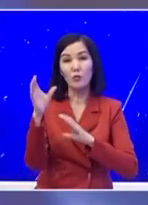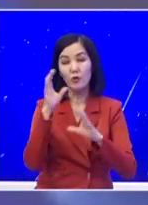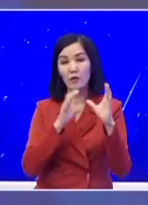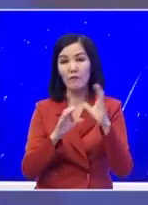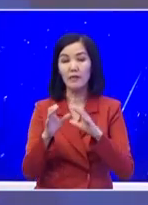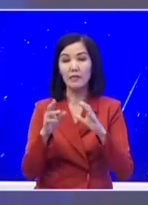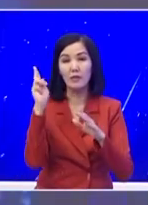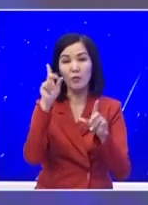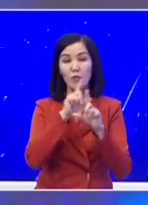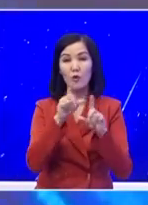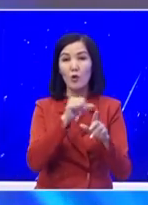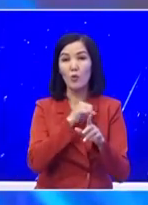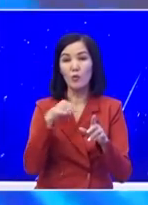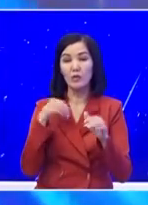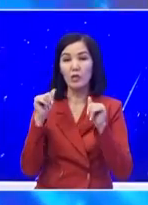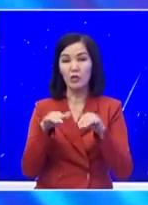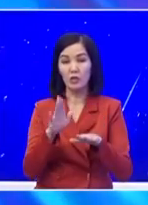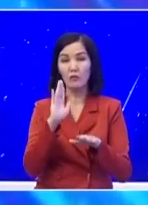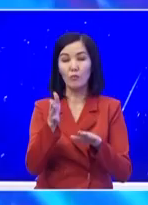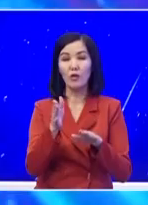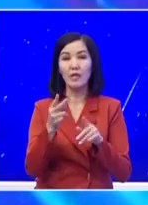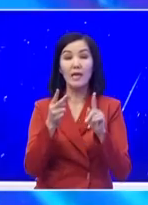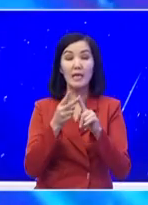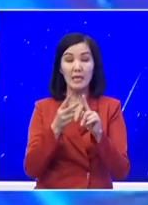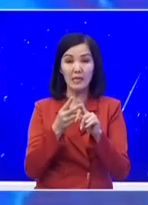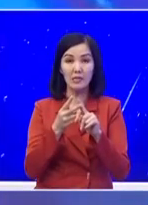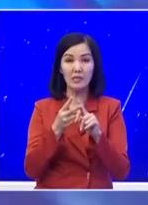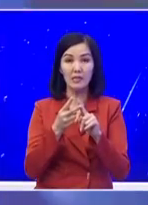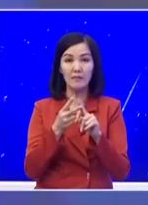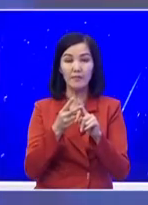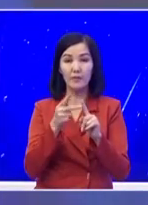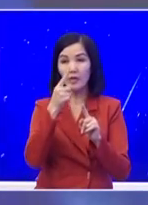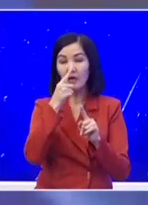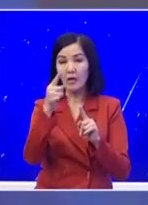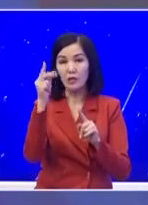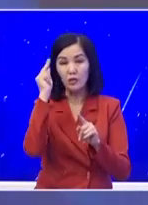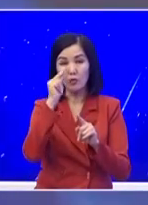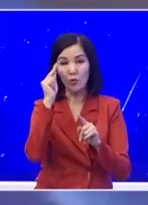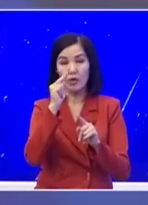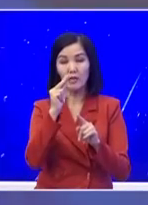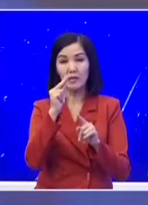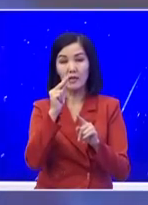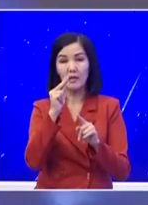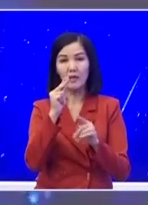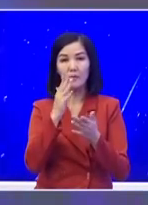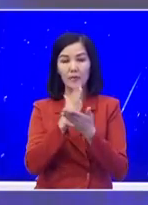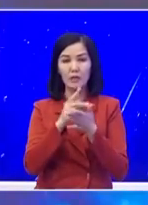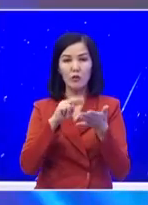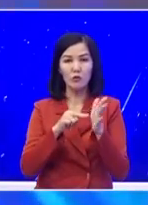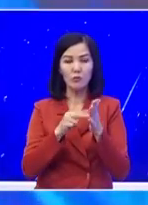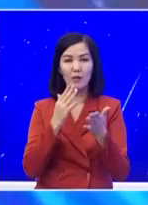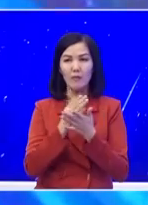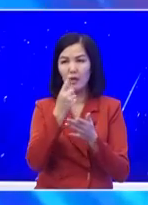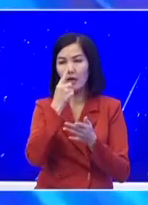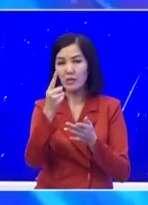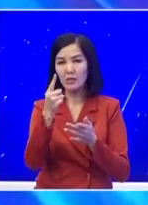әр академия өздері шешеді. Ол бір. Екіншіден, жаңағы қашықтан оқытқанда бізде осындай бір ой бар ғой. Қашықтан